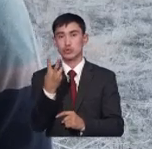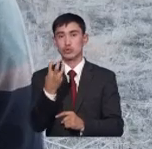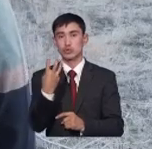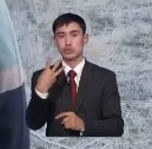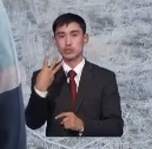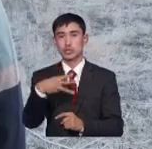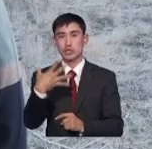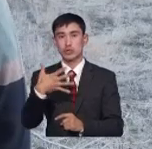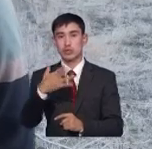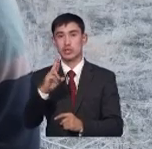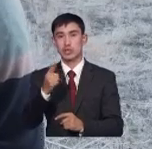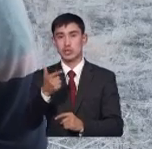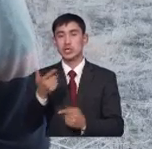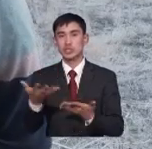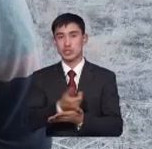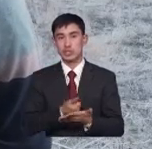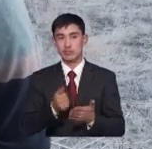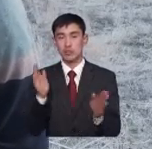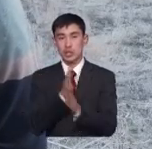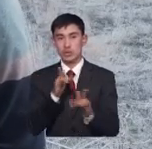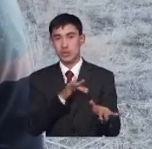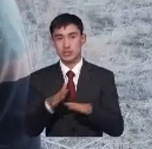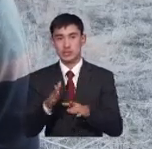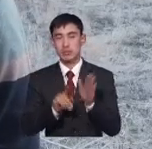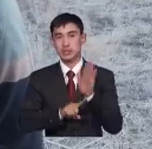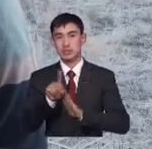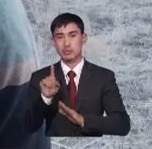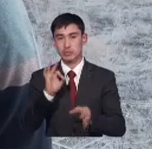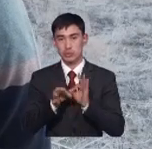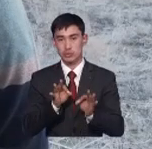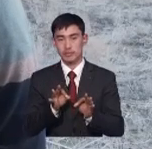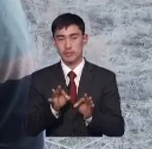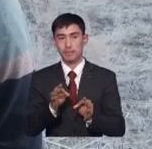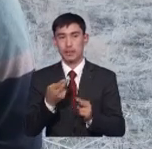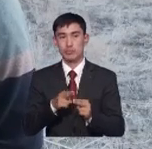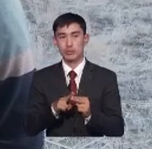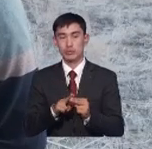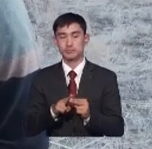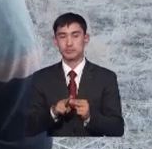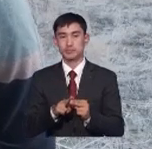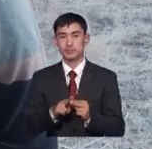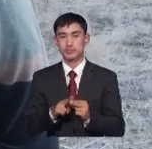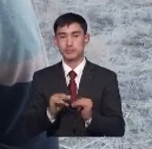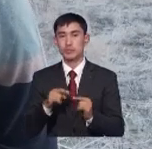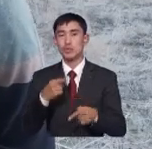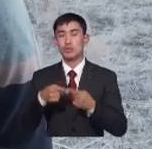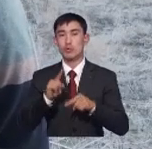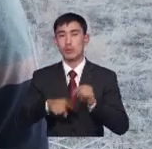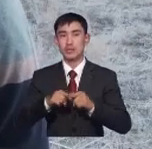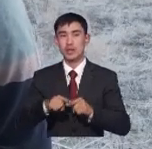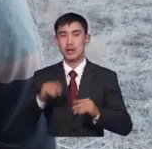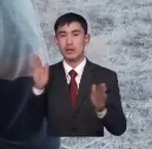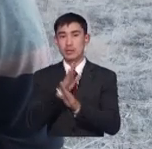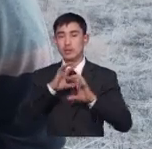килограмын жинады. Бұл экологиялық акцияның бастамасы өте дұрыс деп ойлаймыз, өйткені бұл өскелең ұрпаққа ертең